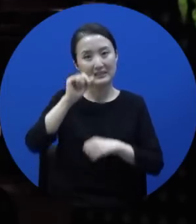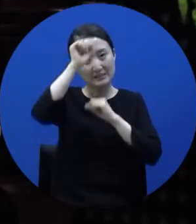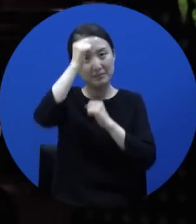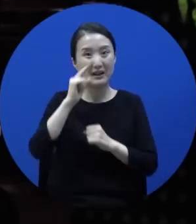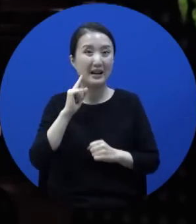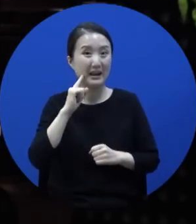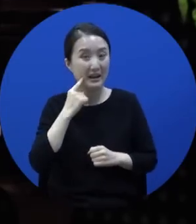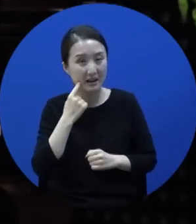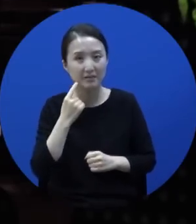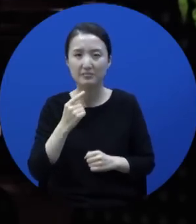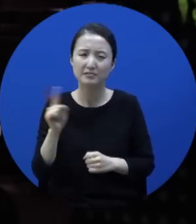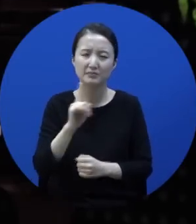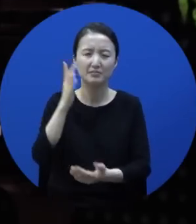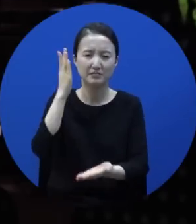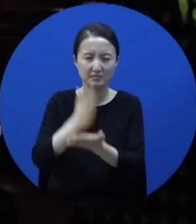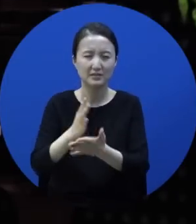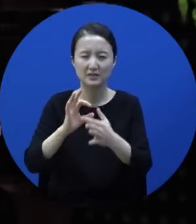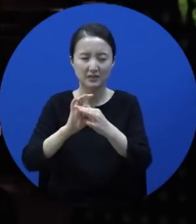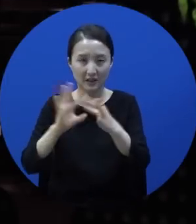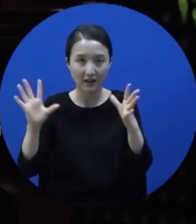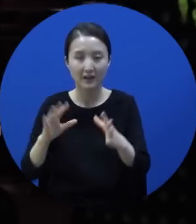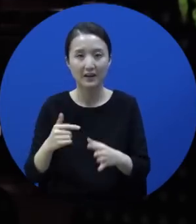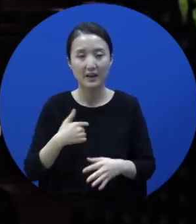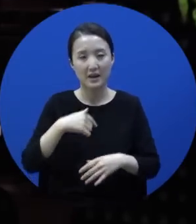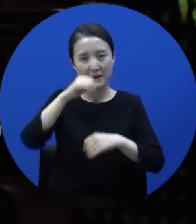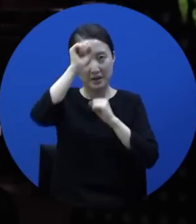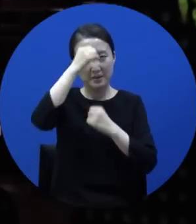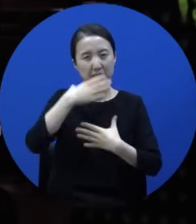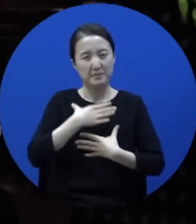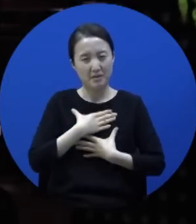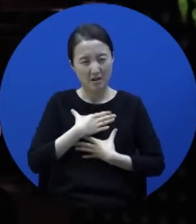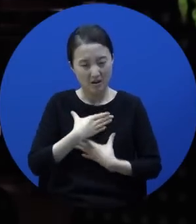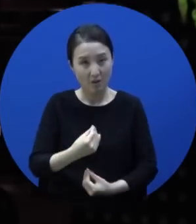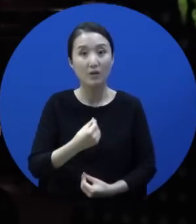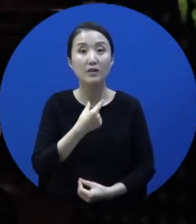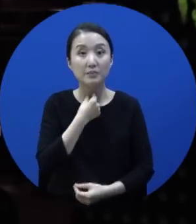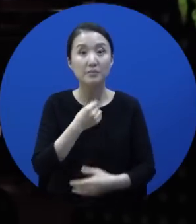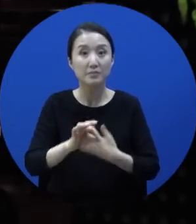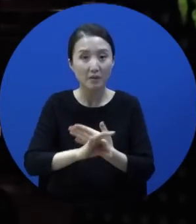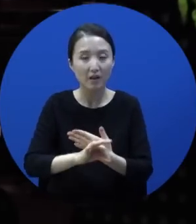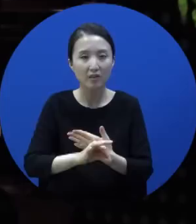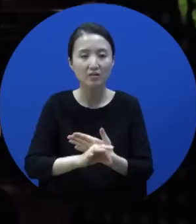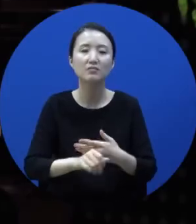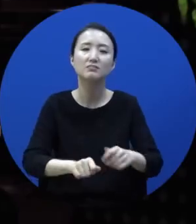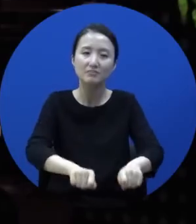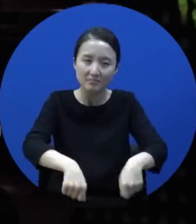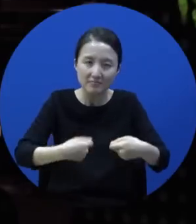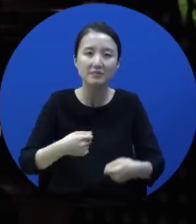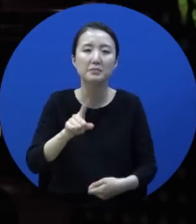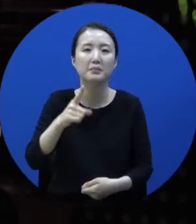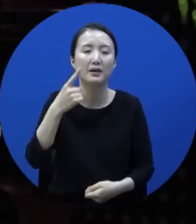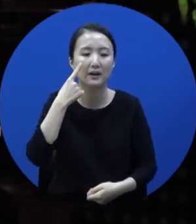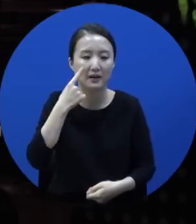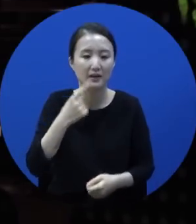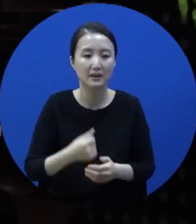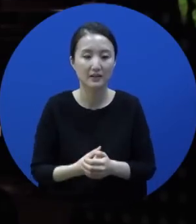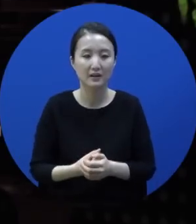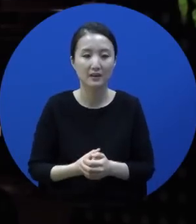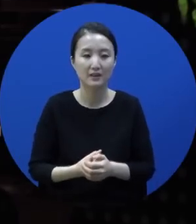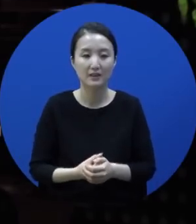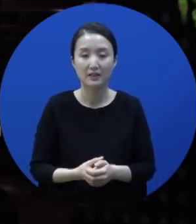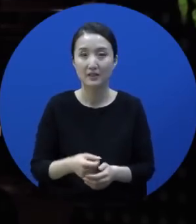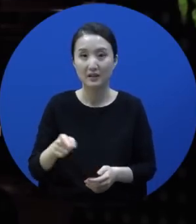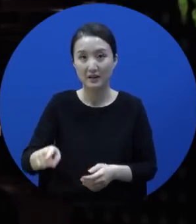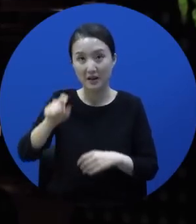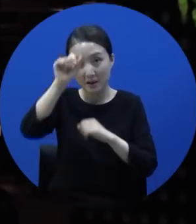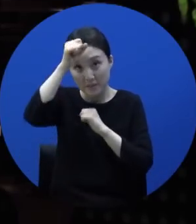이런 신발 그런 생각하지 않고 발 편하고 너에게 맞는 신발을 찾고 싶으면 신어봐. 근데 네 발은 안